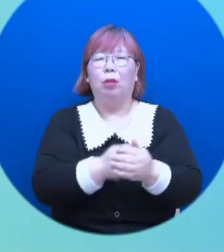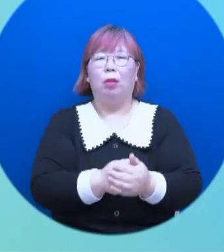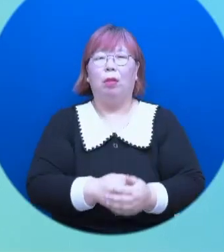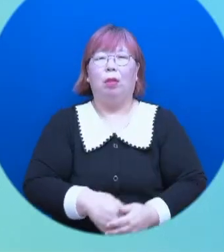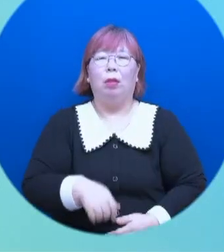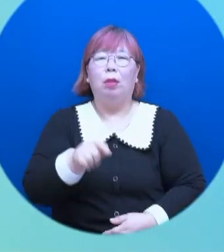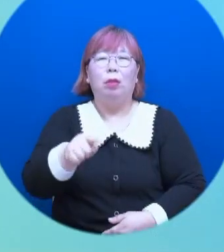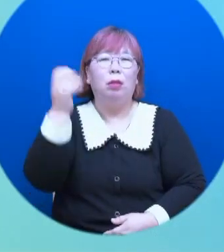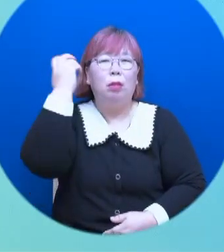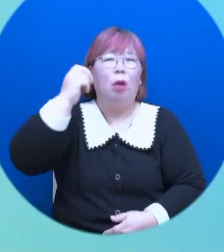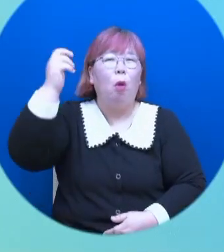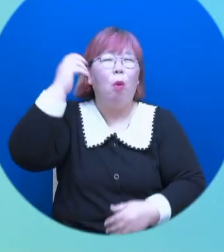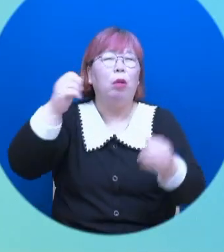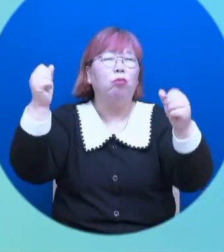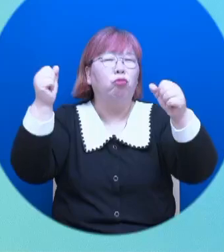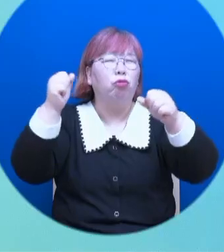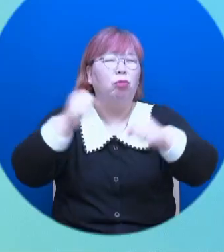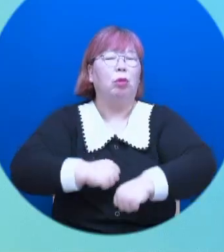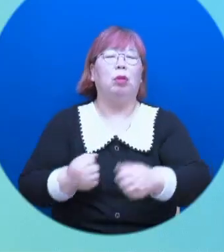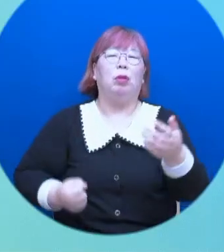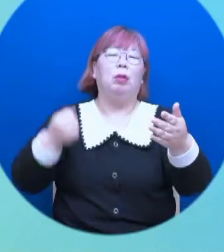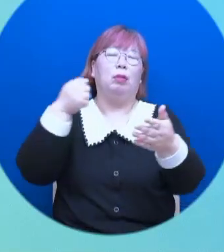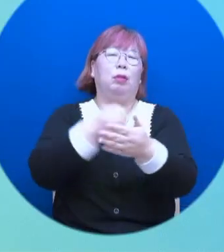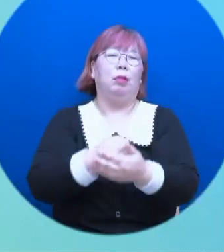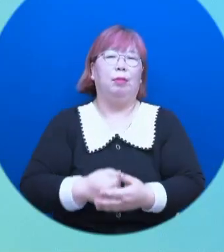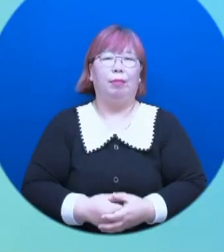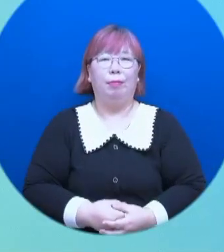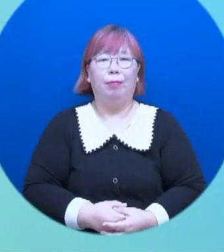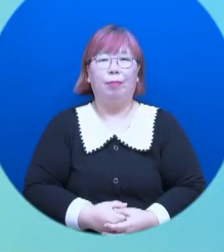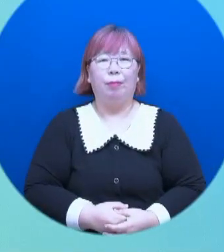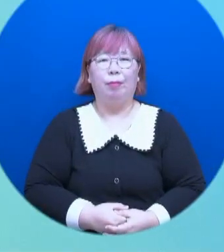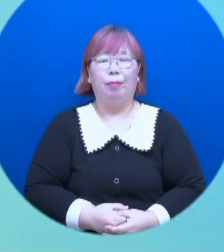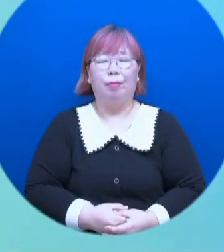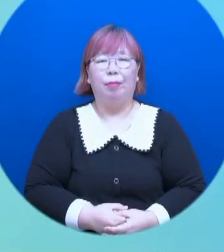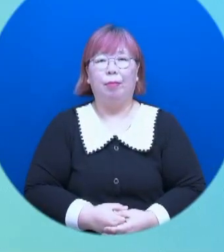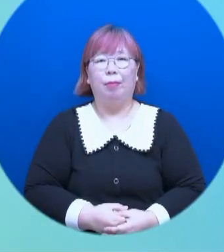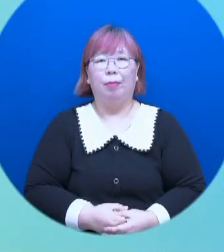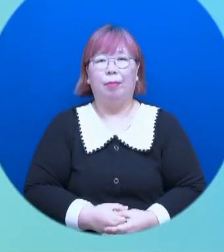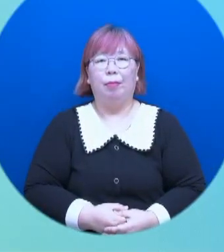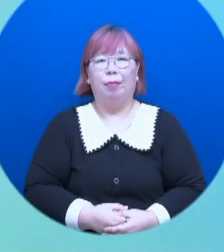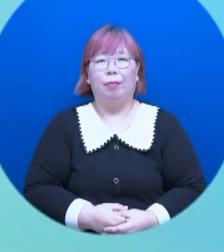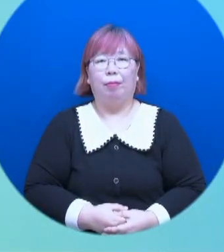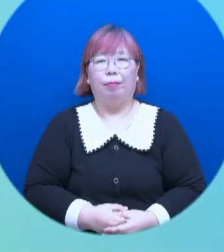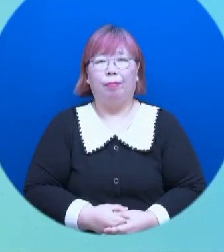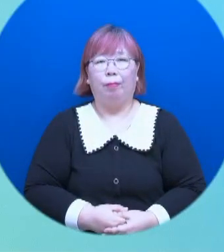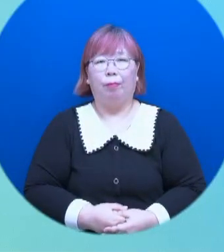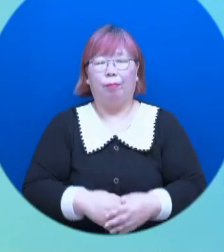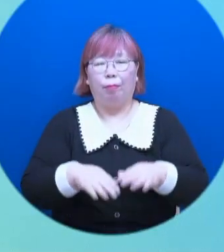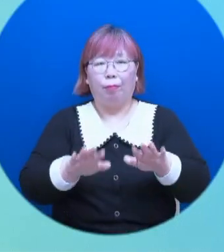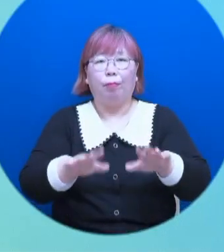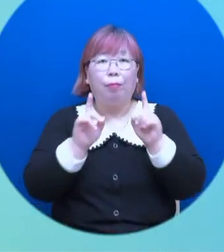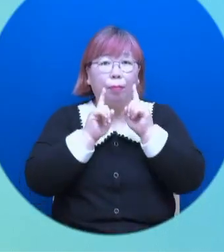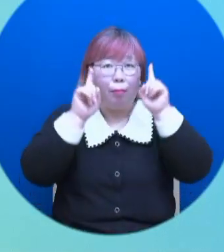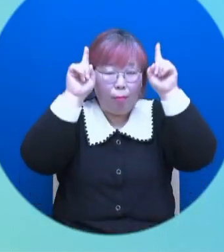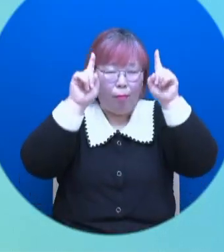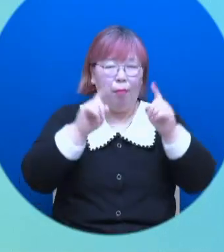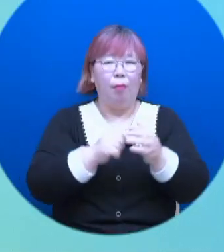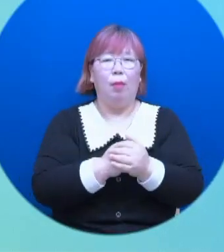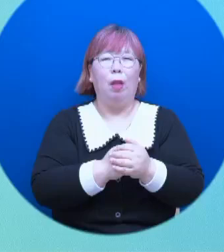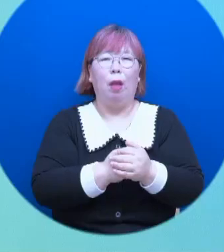영혼을 무너뜨리기로 결정합니다. 오늘은 이 악마가 이